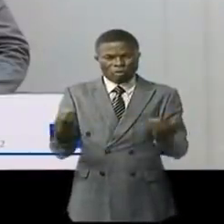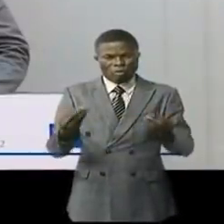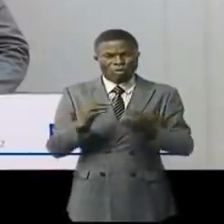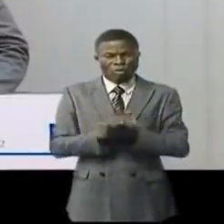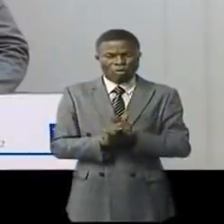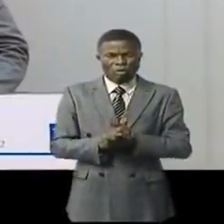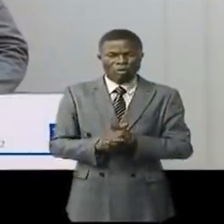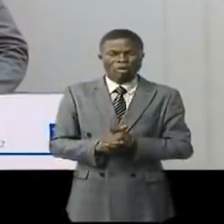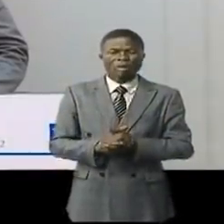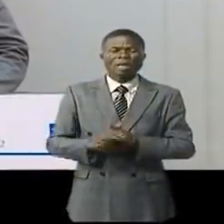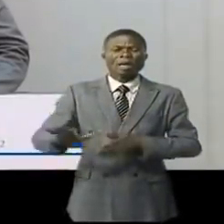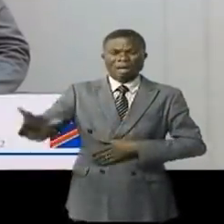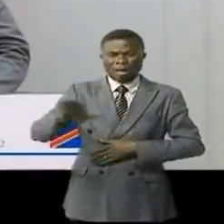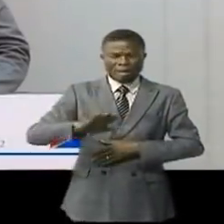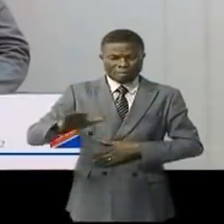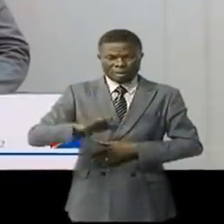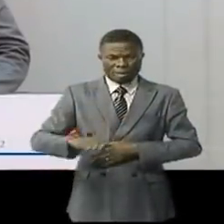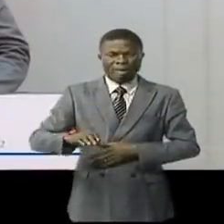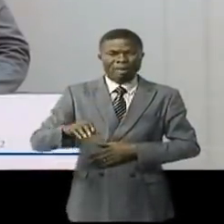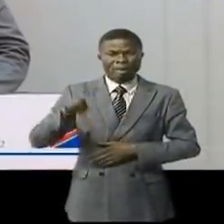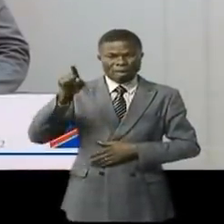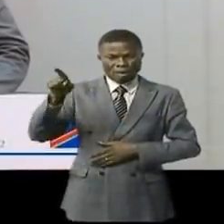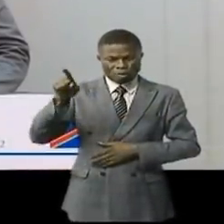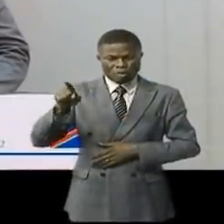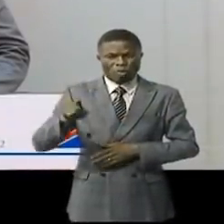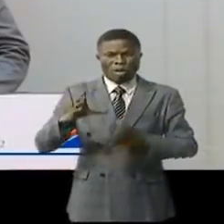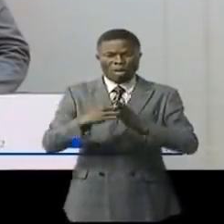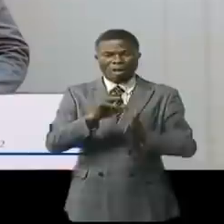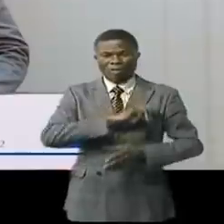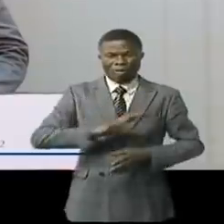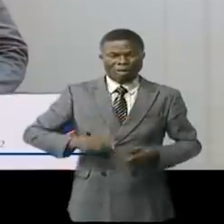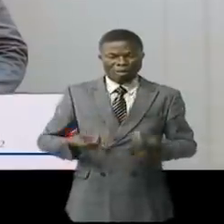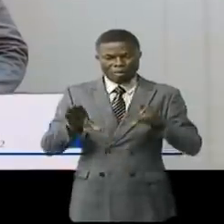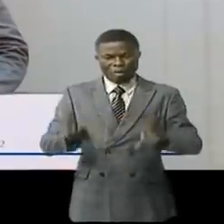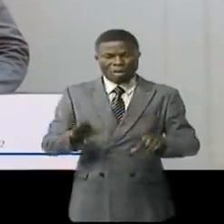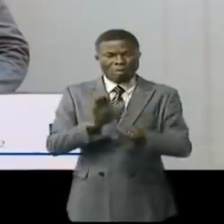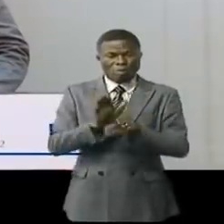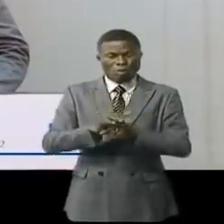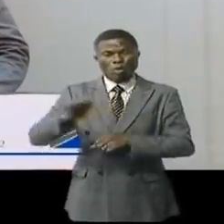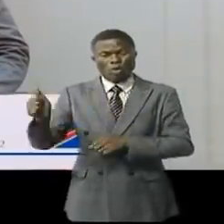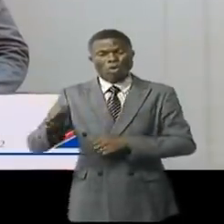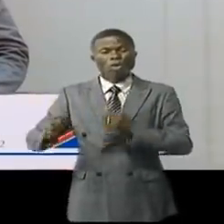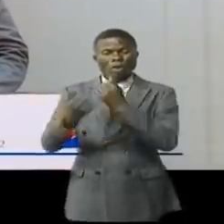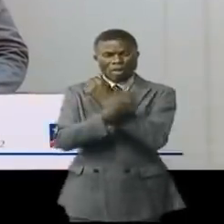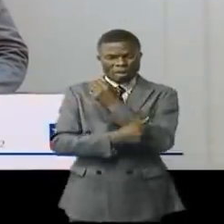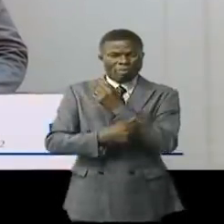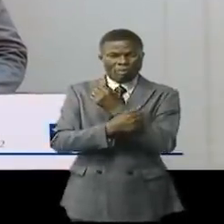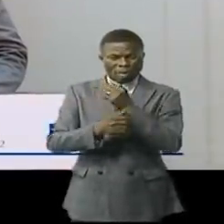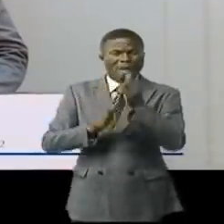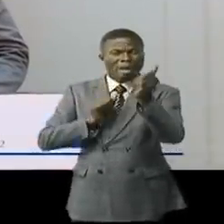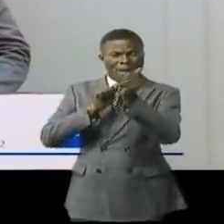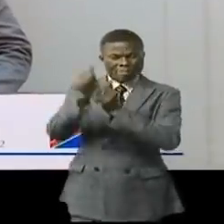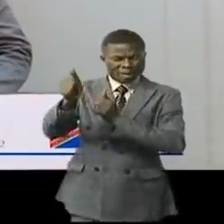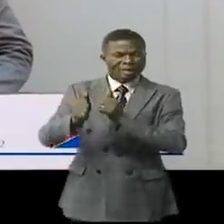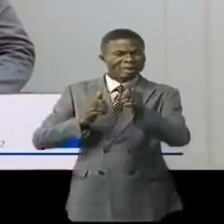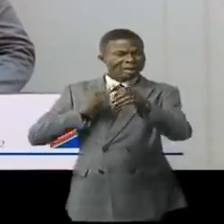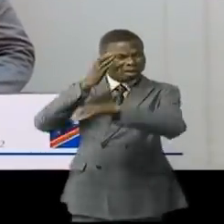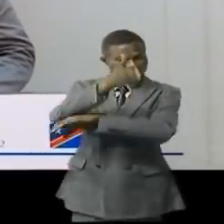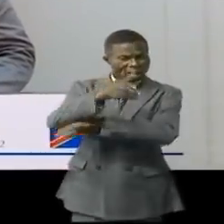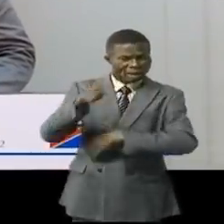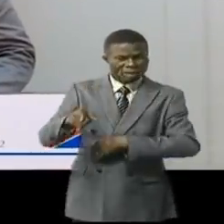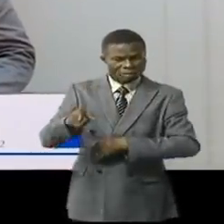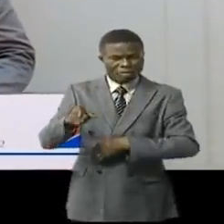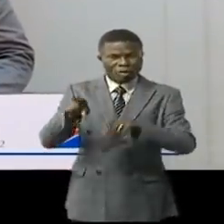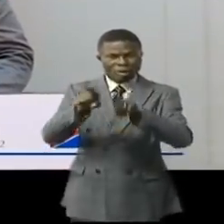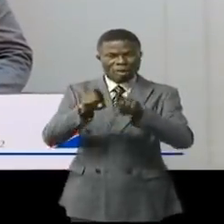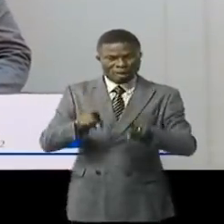entre la Gambie et la République démocratique du Congo, il y a beaucoup de pays à traverser qui pourraient être